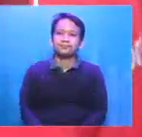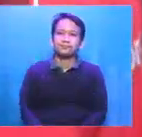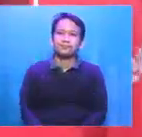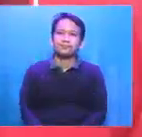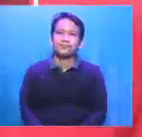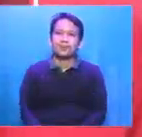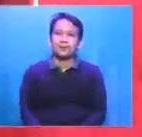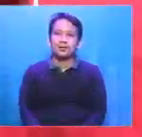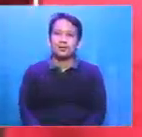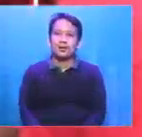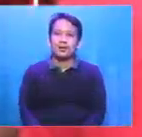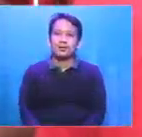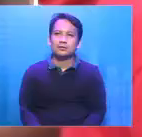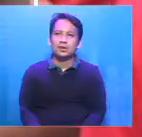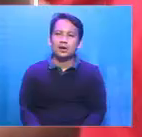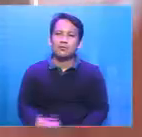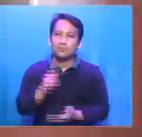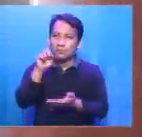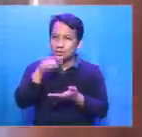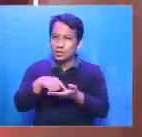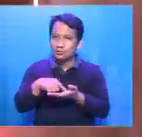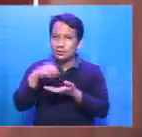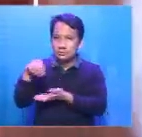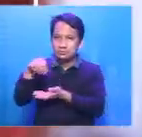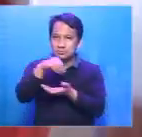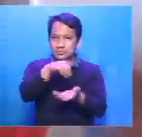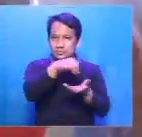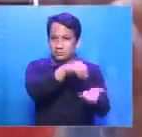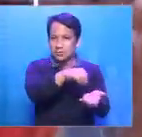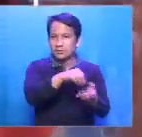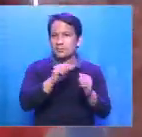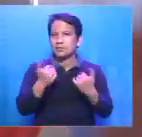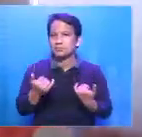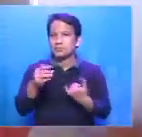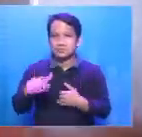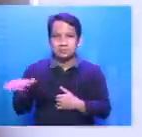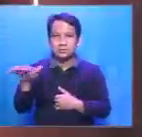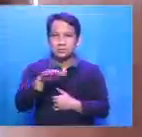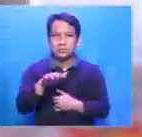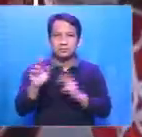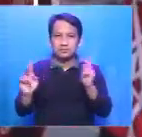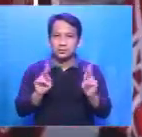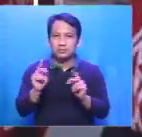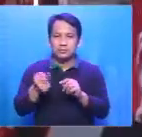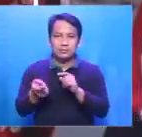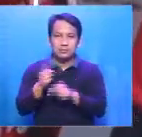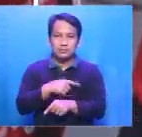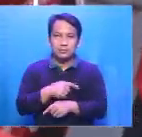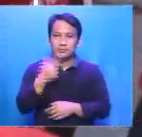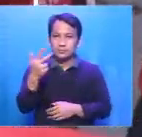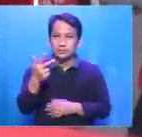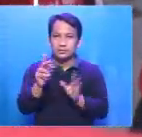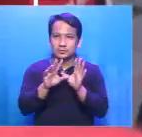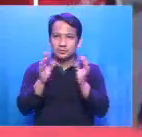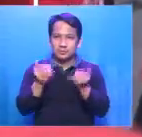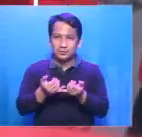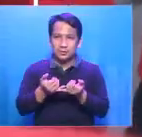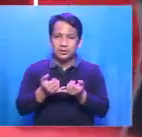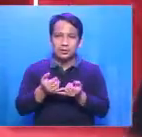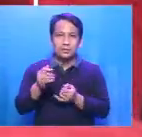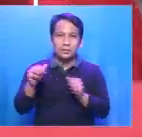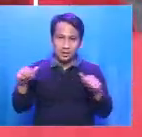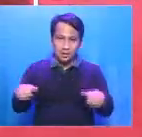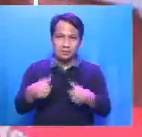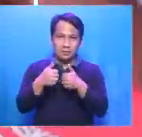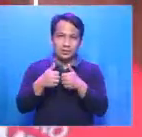Nasa 1,000 noche buena at media noche gift packs ang naipaabot natin sa mga residente mula sa 3 barangay sa Tabaco,